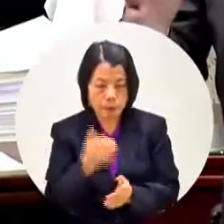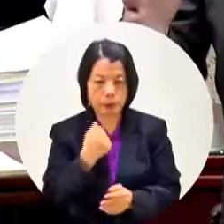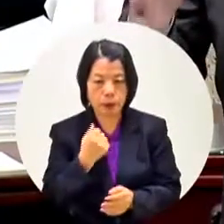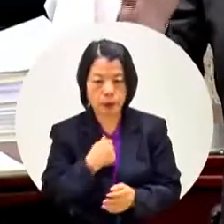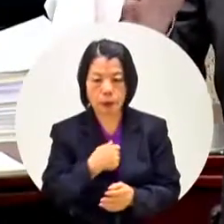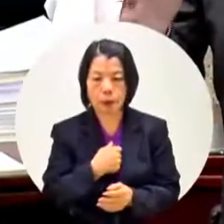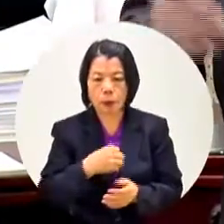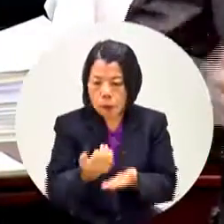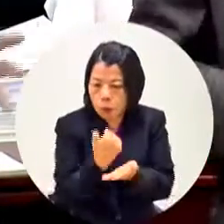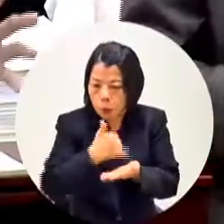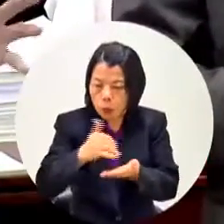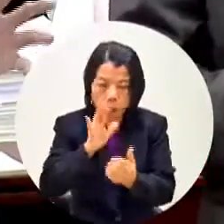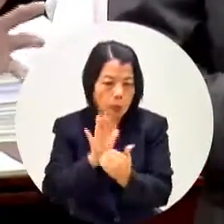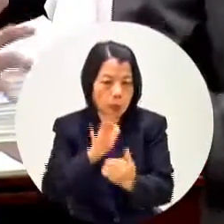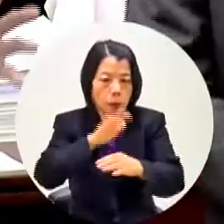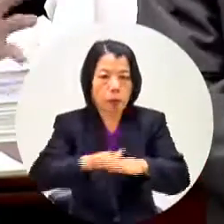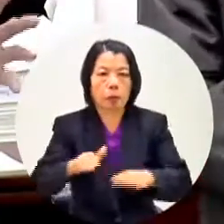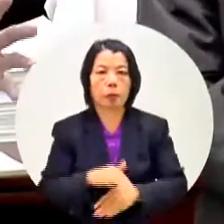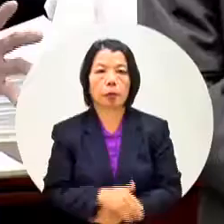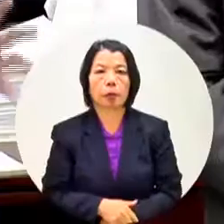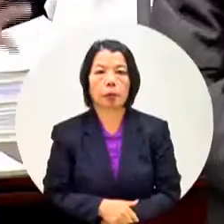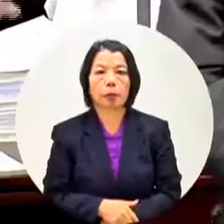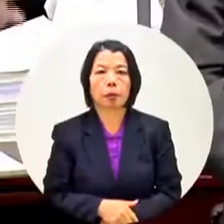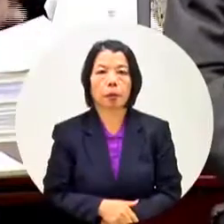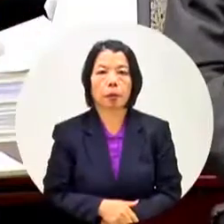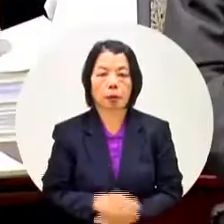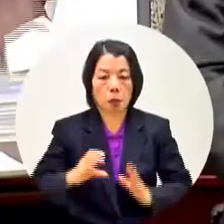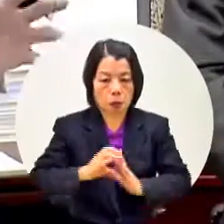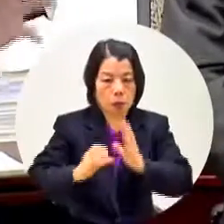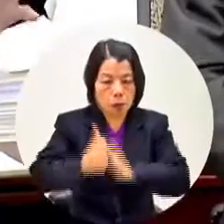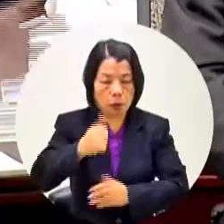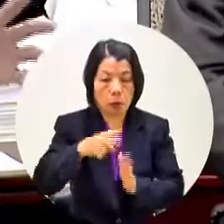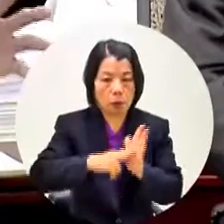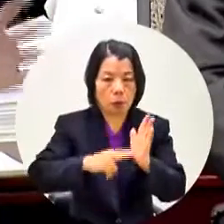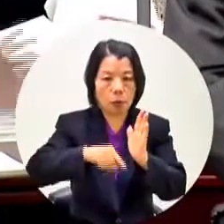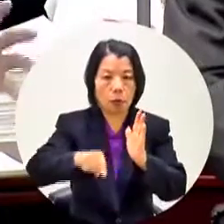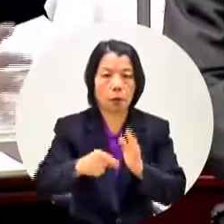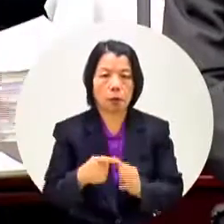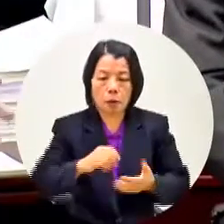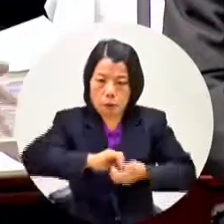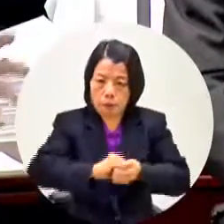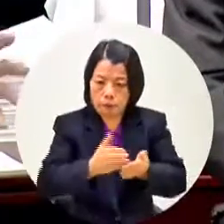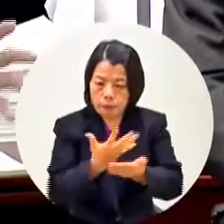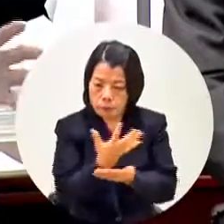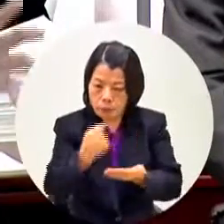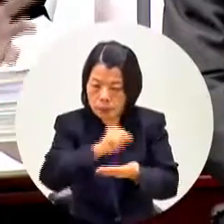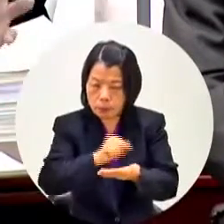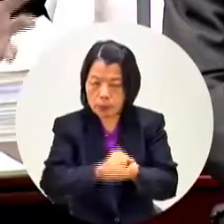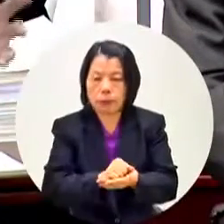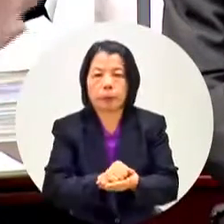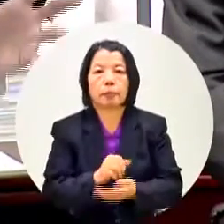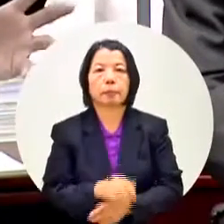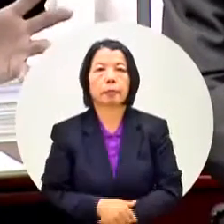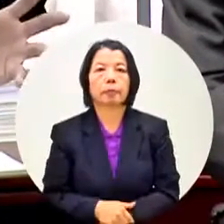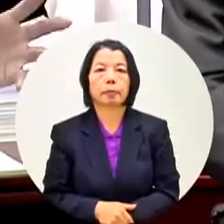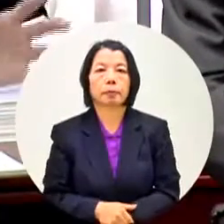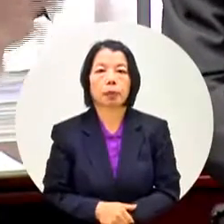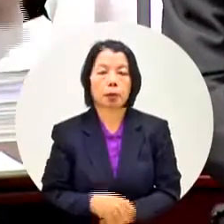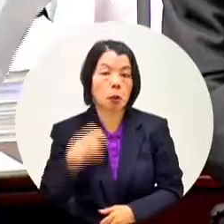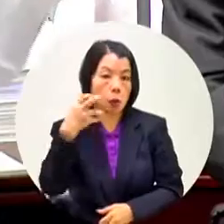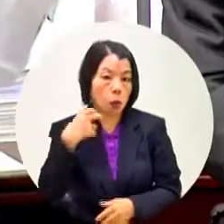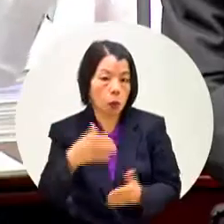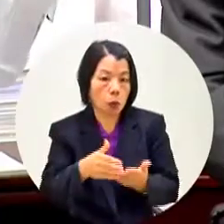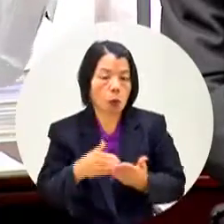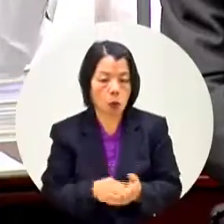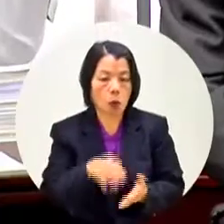先去处理，我们会预先的先去做相关上的处理上的机制，但他有时候还是需要一段时间。 对，我想局长提到的